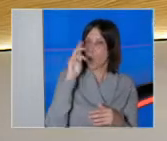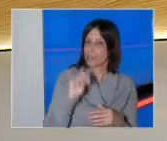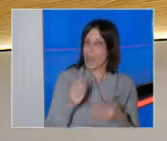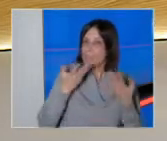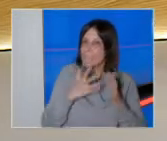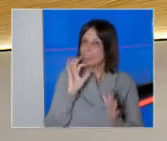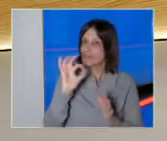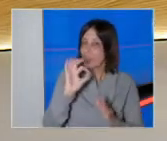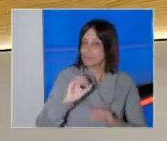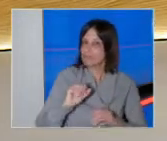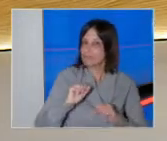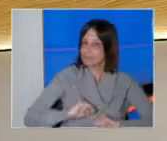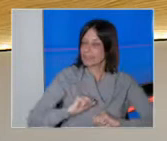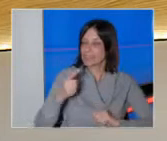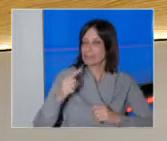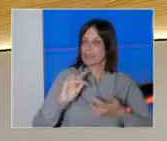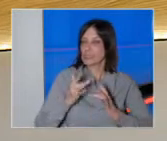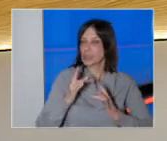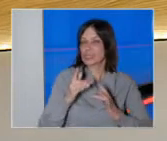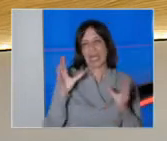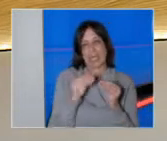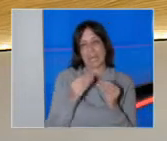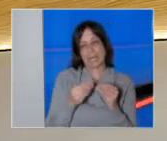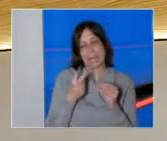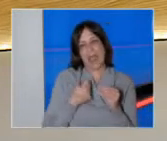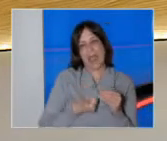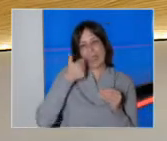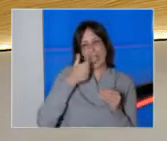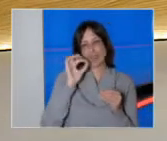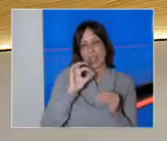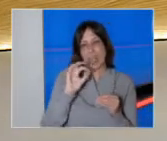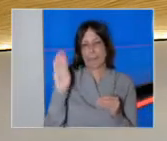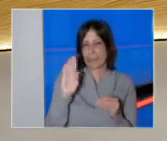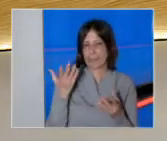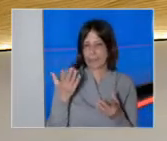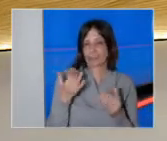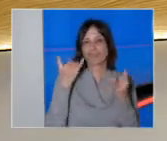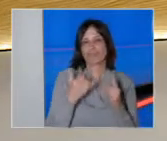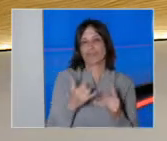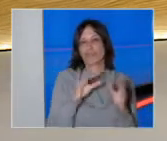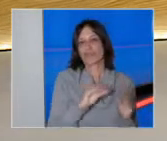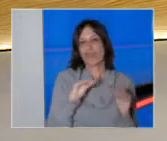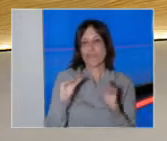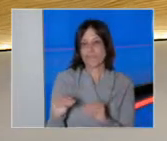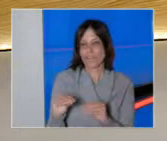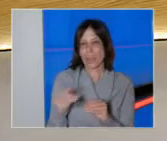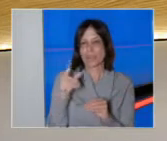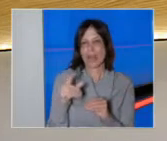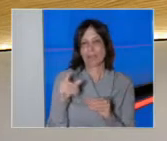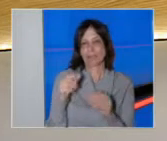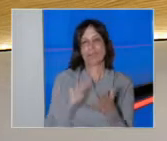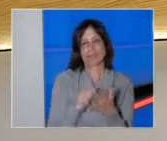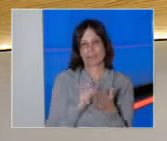הבן של, שמסוכסך לו לא מעט עם ההנהגה הזאת של נתניהו. עכשיו אנחנו עוברים מוואלה ניוז, אל ידיעות